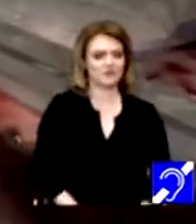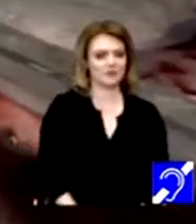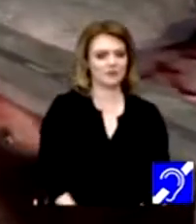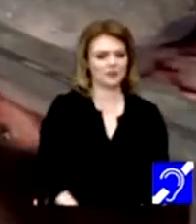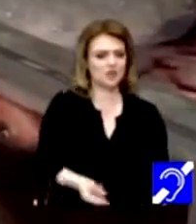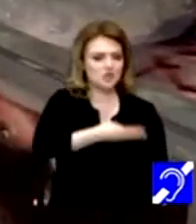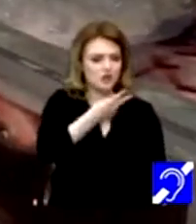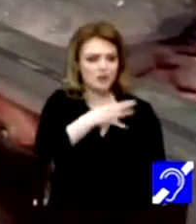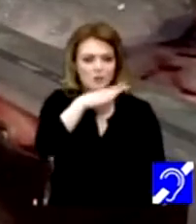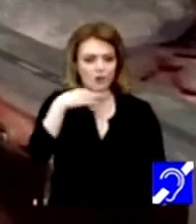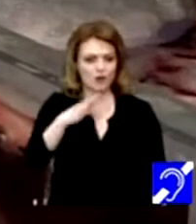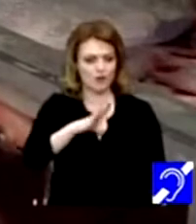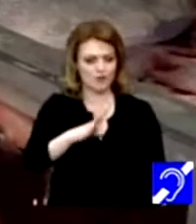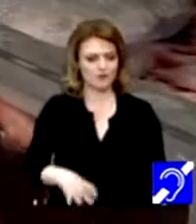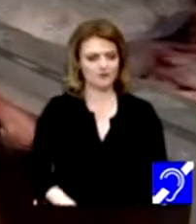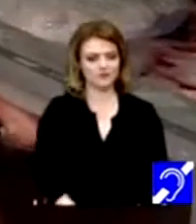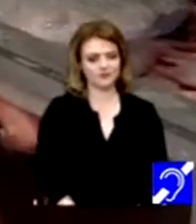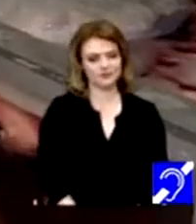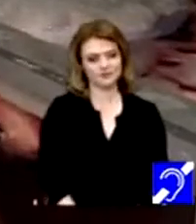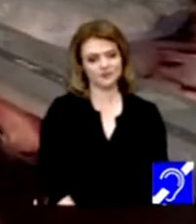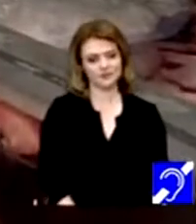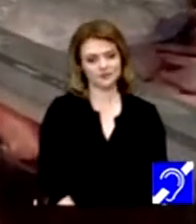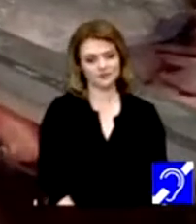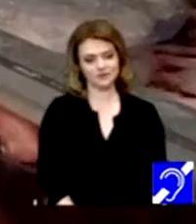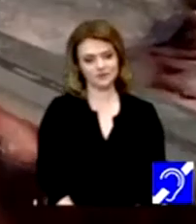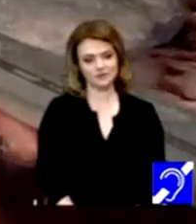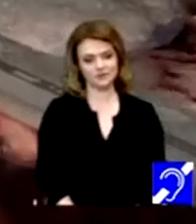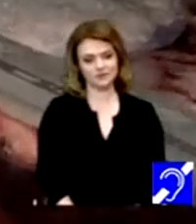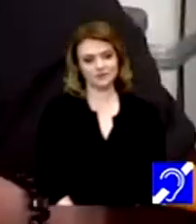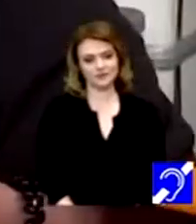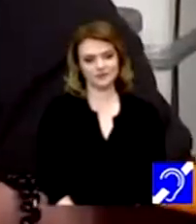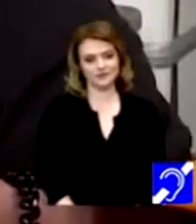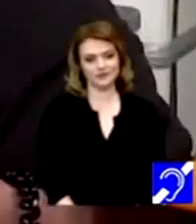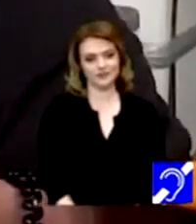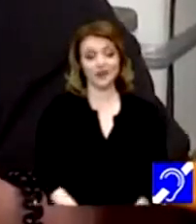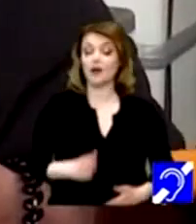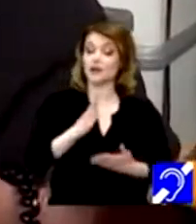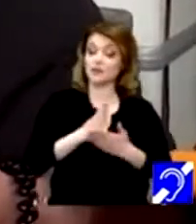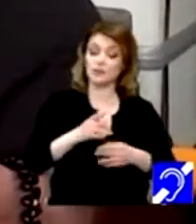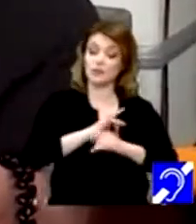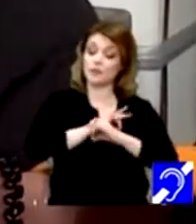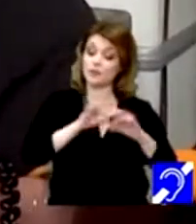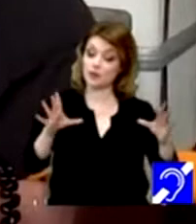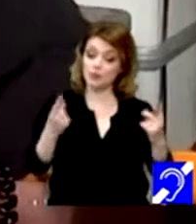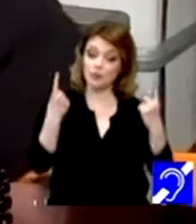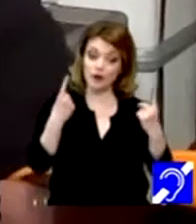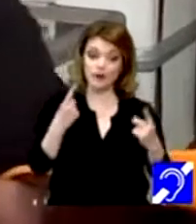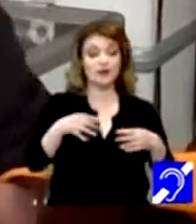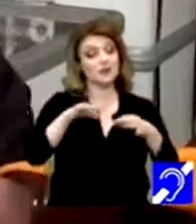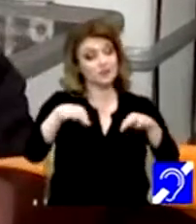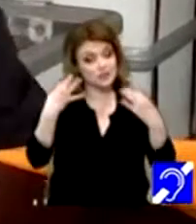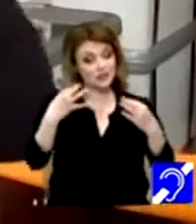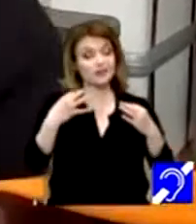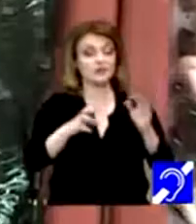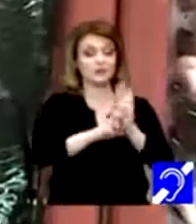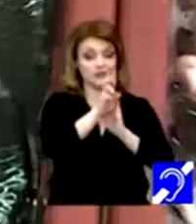Eu sărbătoare mare, zlegare la pește, mai mâncăm pește, nu numai